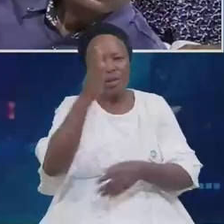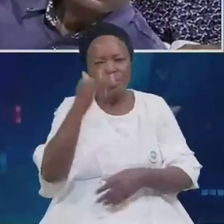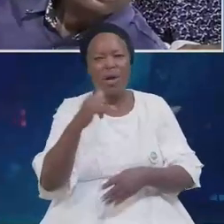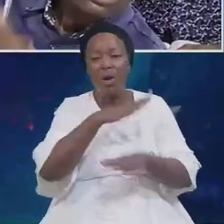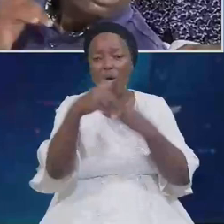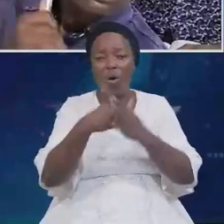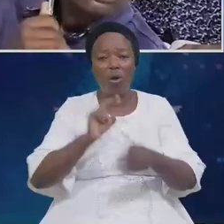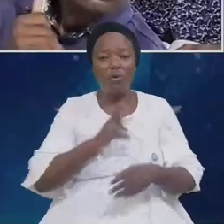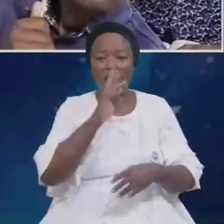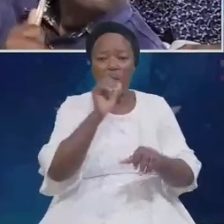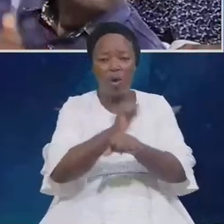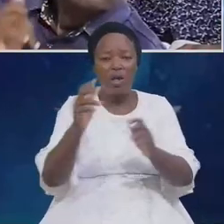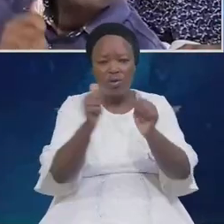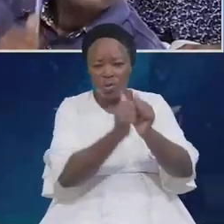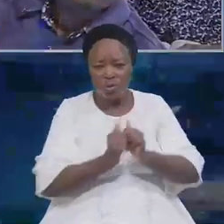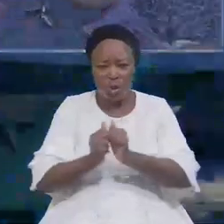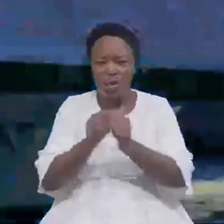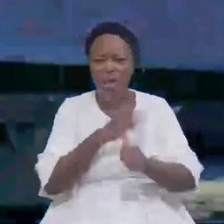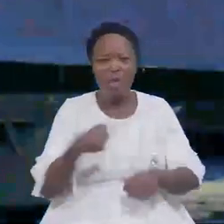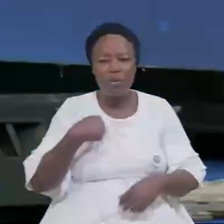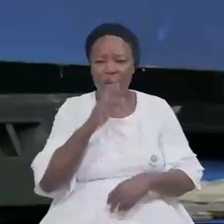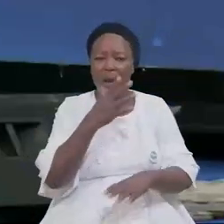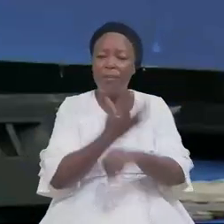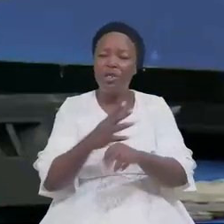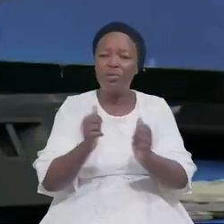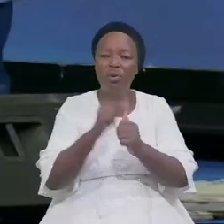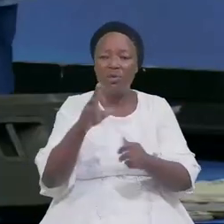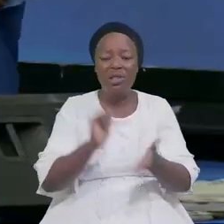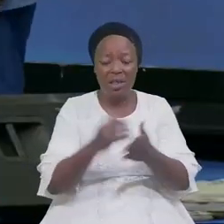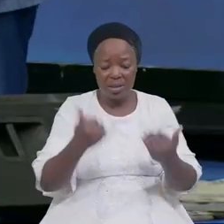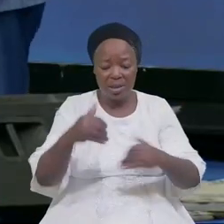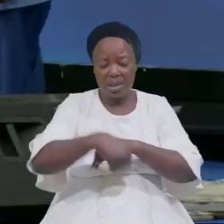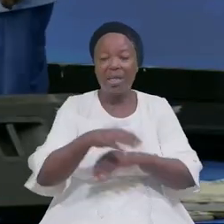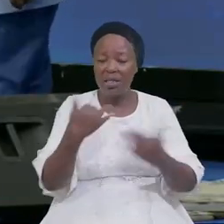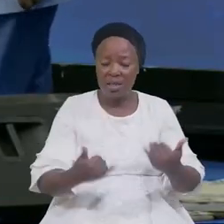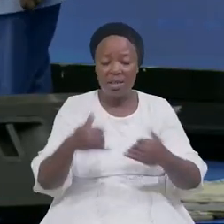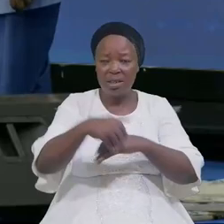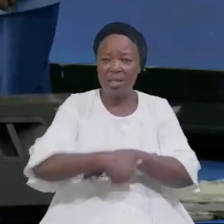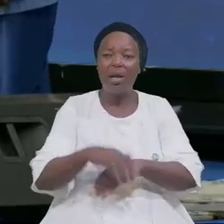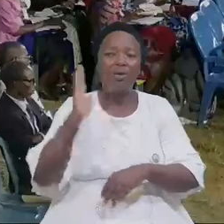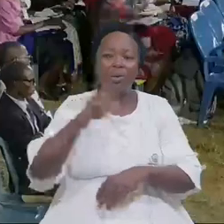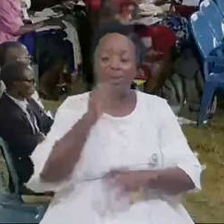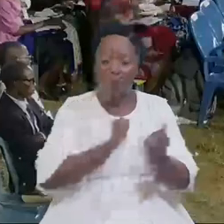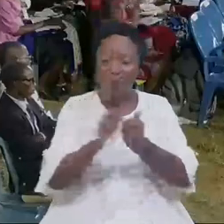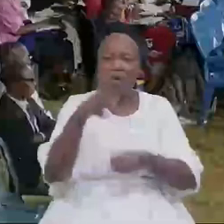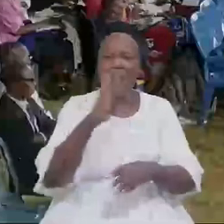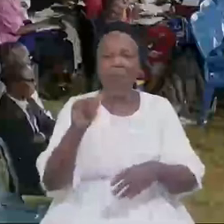travaillons ensemble et nous vous supplions ce soir que ce soir ne vous dépasse